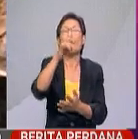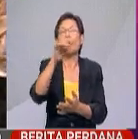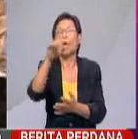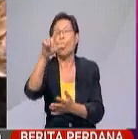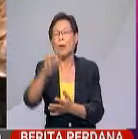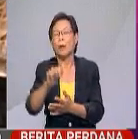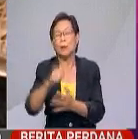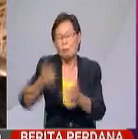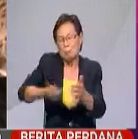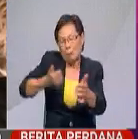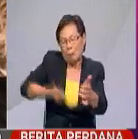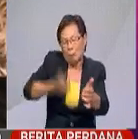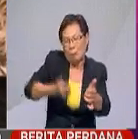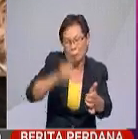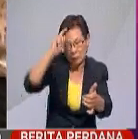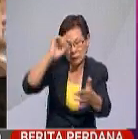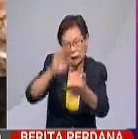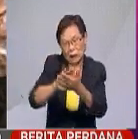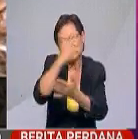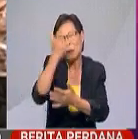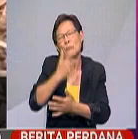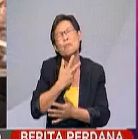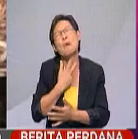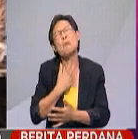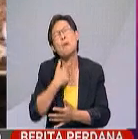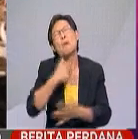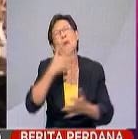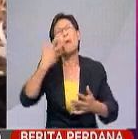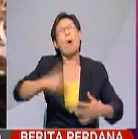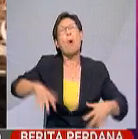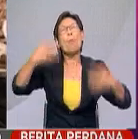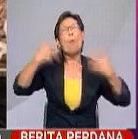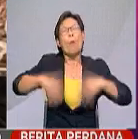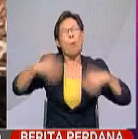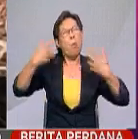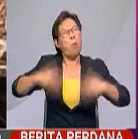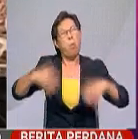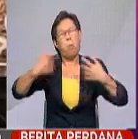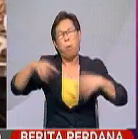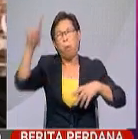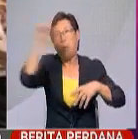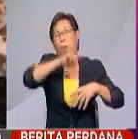haiwan itu mengejarnya, dipercayai kerana dahaga berikutan kepanasan melampau di Australia.